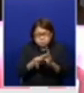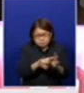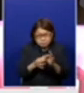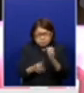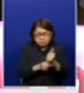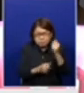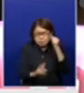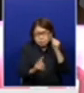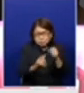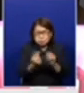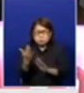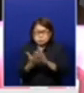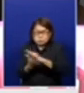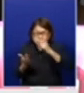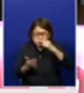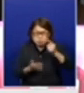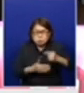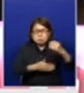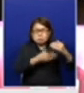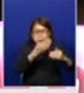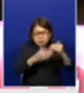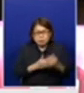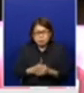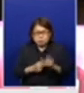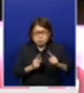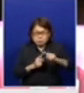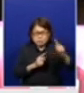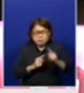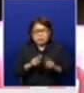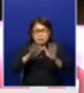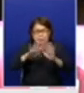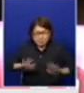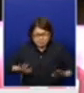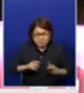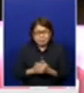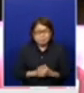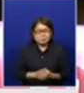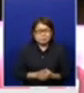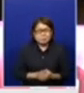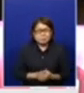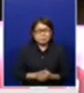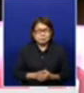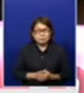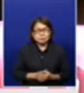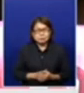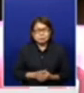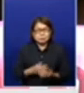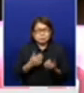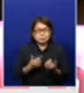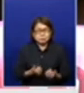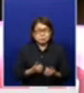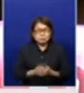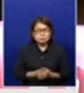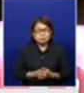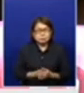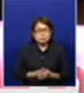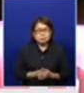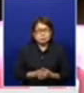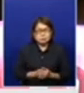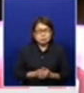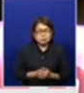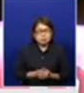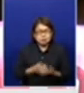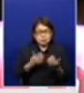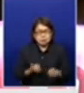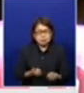ยจะต้องไปต่อแล้วก็ต้องเป็นเบอร์หนึ่งในอาเซียนเลิศในระดับต่อไป การนำ Creative Economy หรือ Medical Tourism ใน